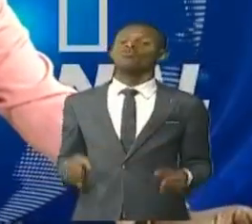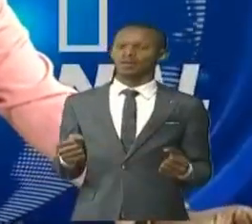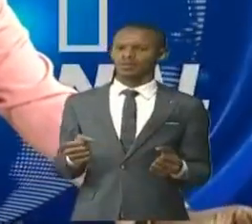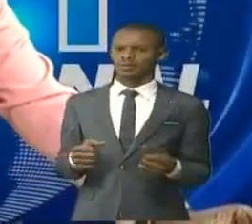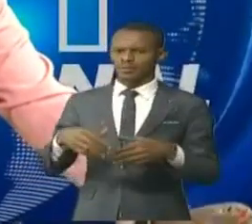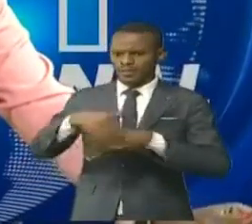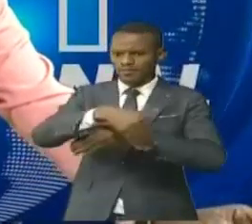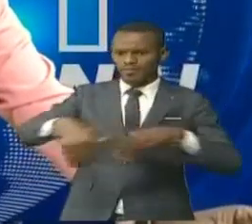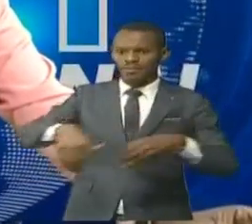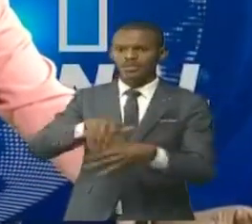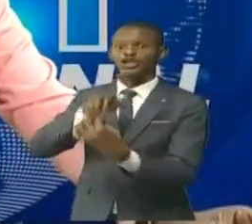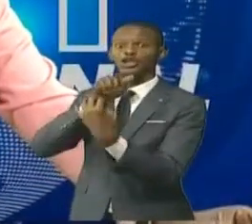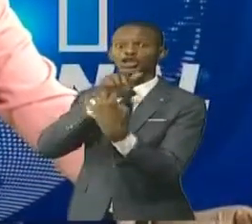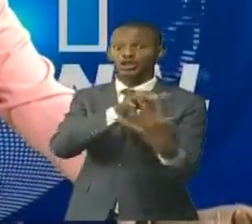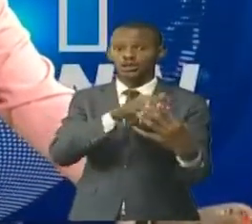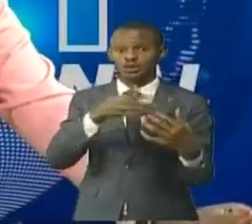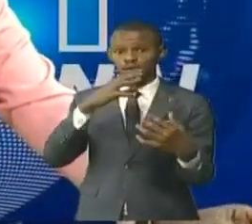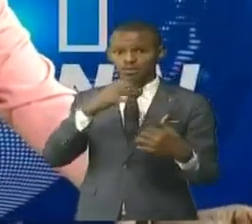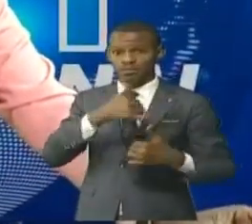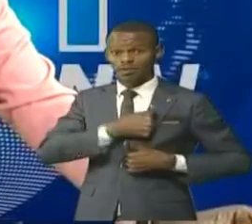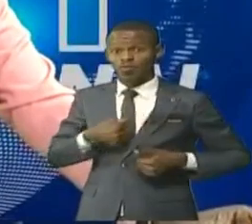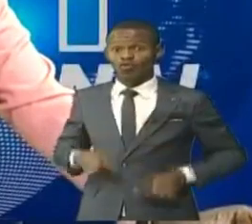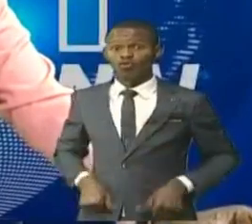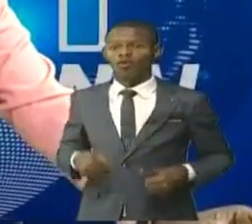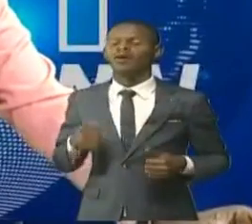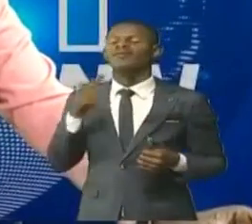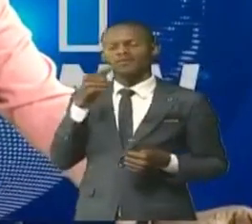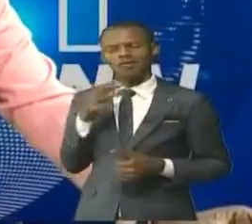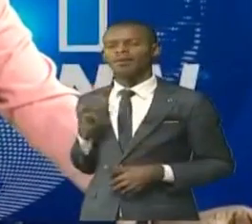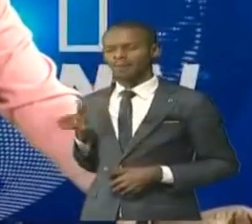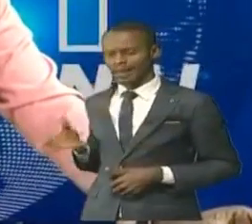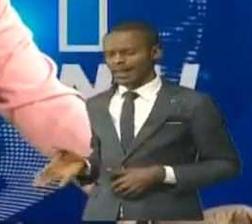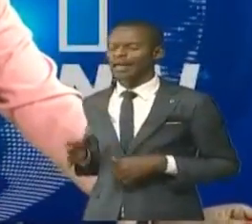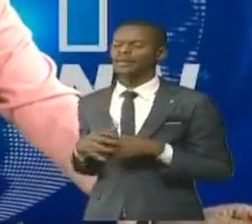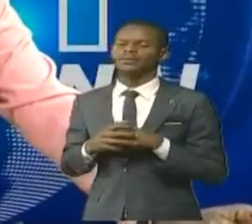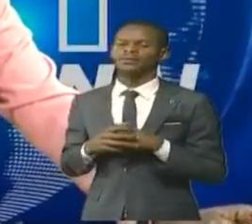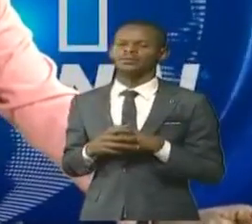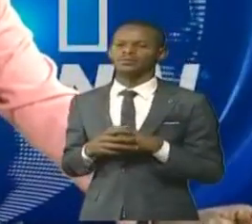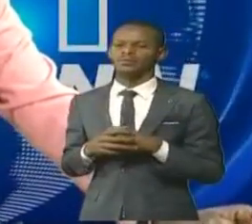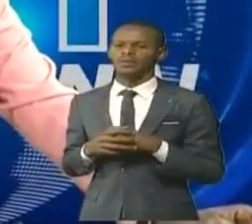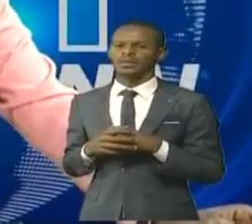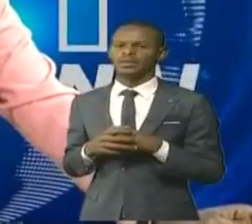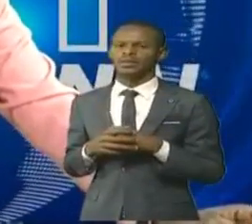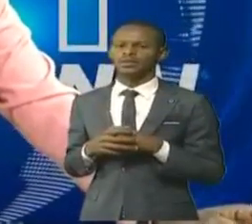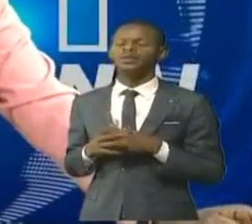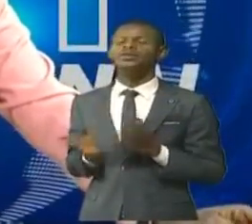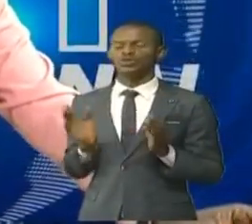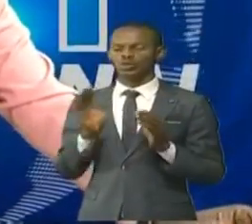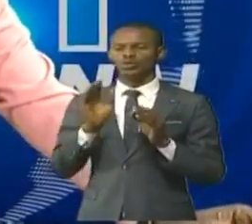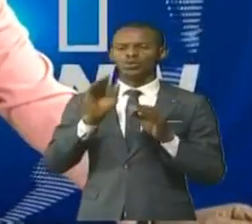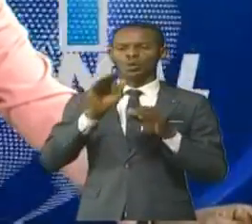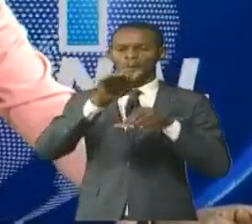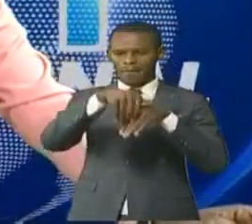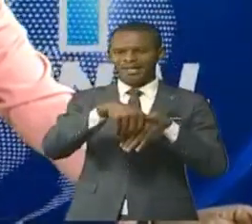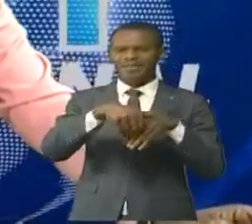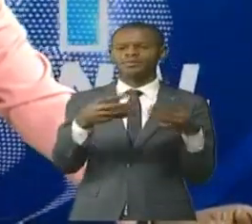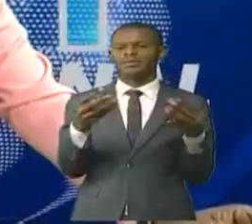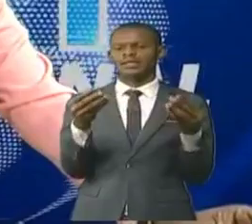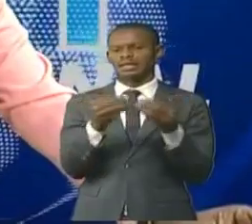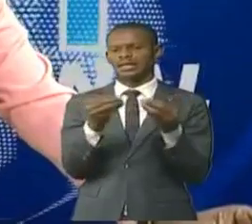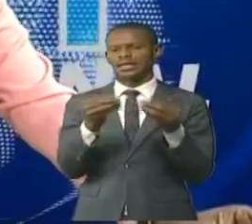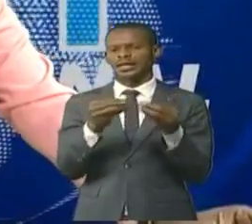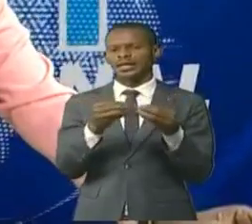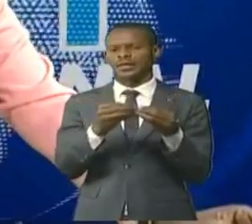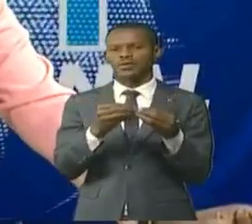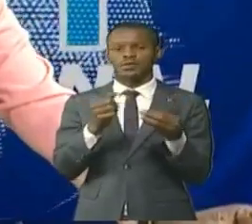bénéficié de l'assistance sociale de la Force grise pour la démocratie et le progrès social, en partie membre de l'UDPS. Une occasion pour la